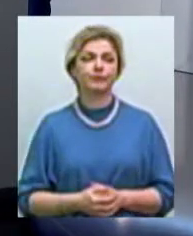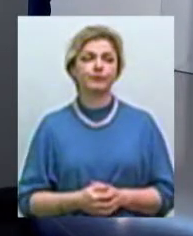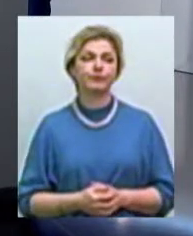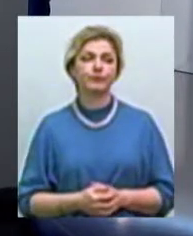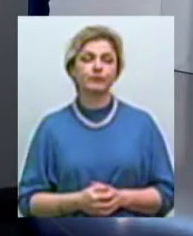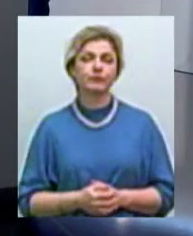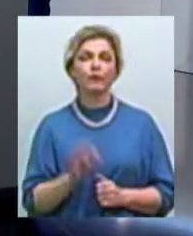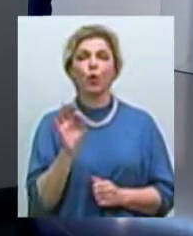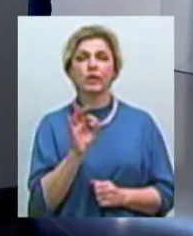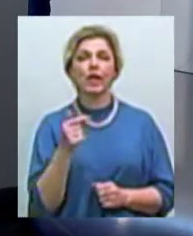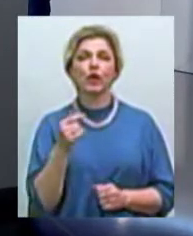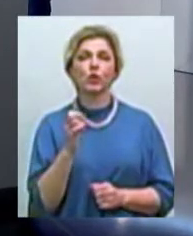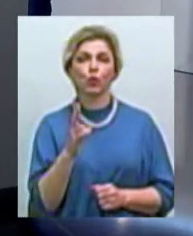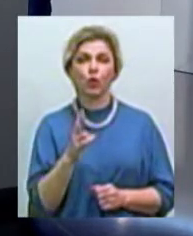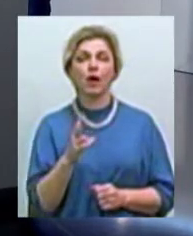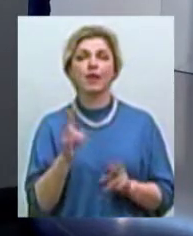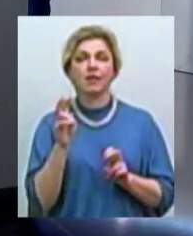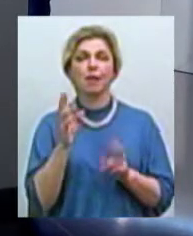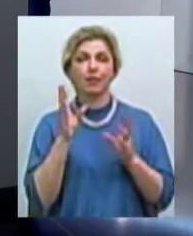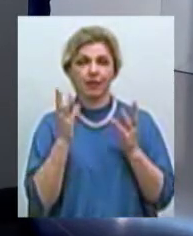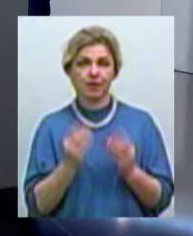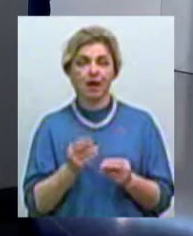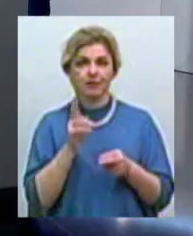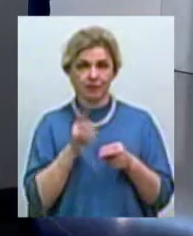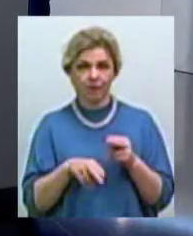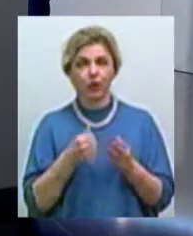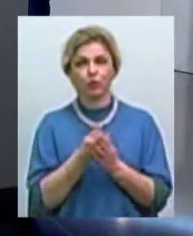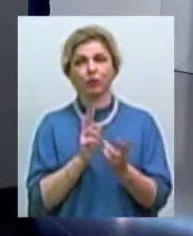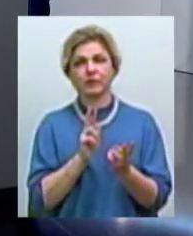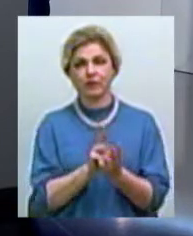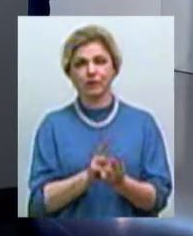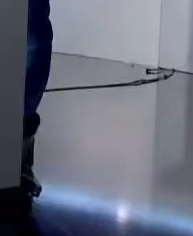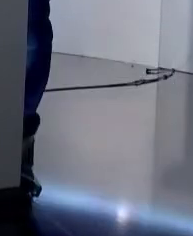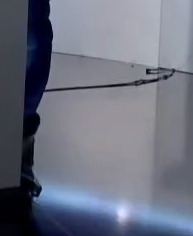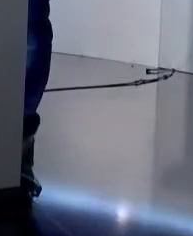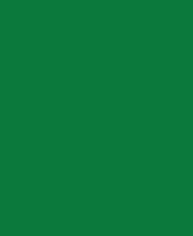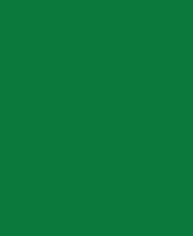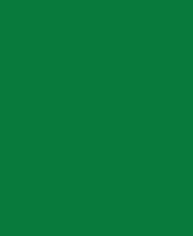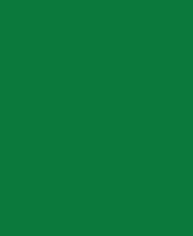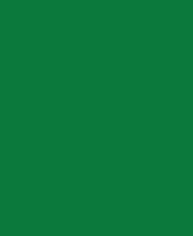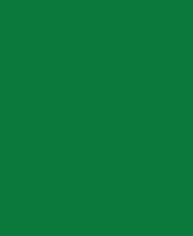Олександр Гринюк був в студії. Це була тема дня, якою буде наступна тема. Підкаже наступний день. На все добре.